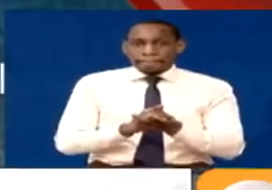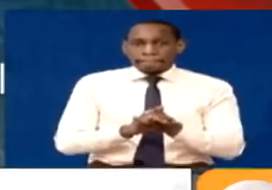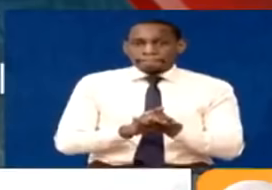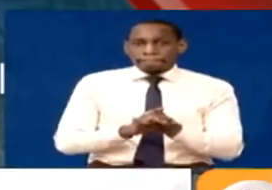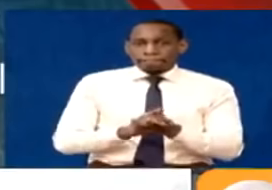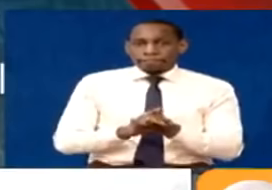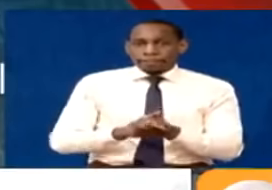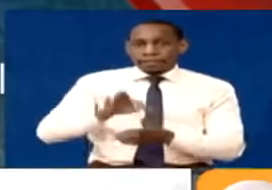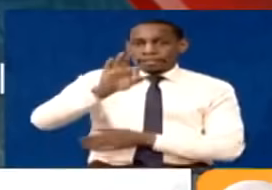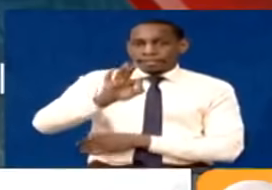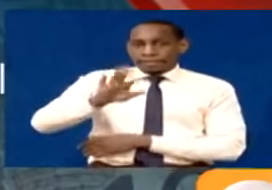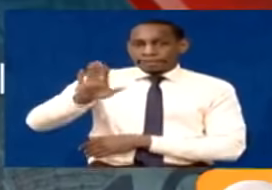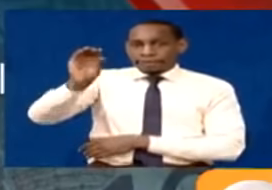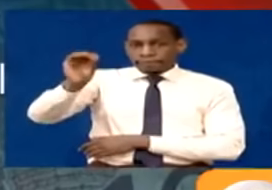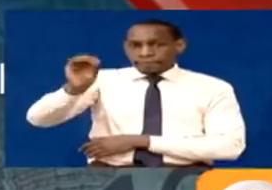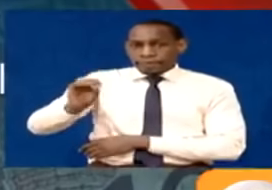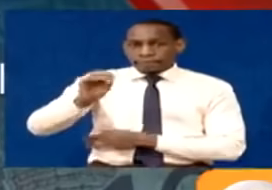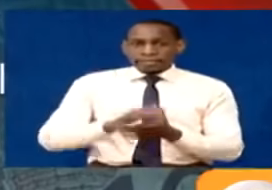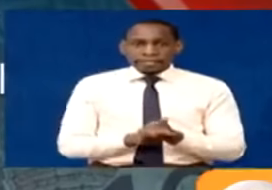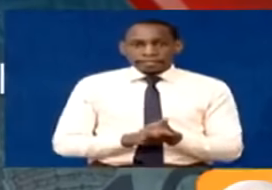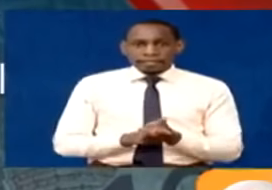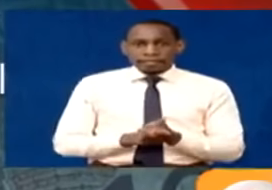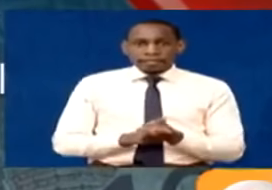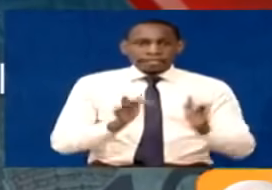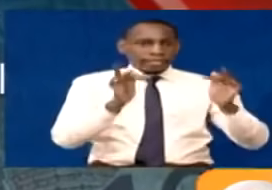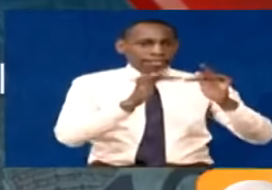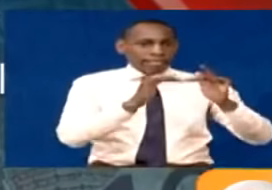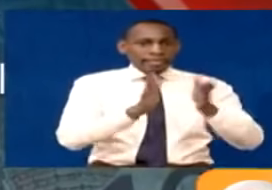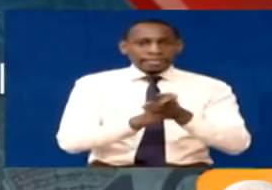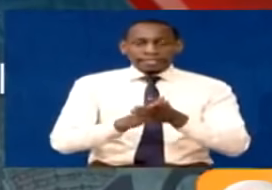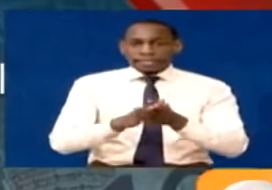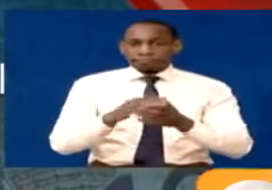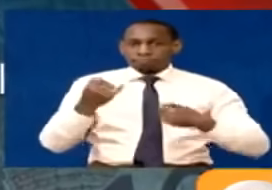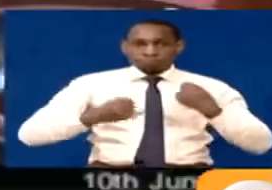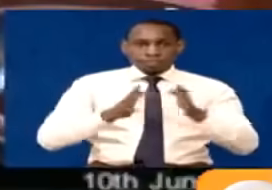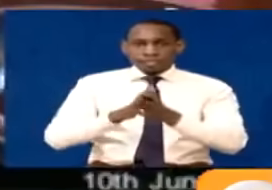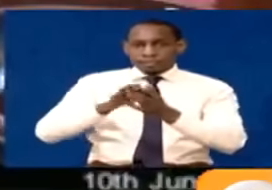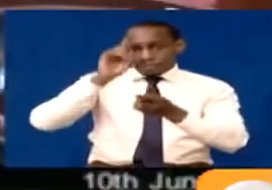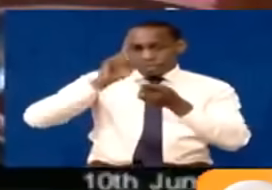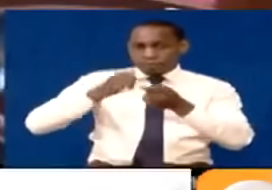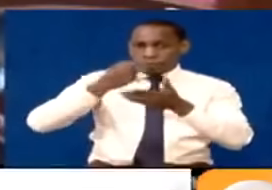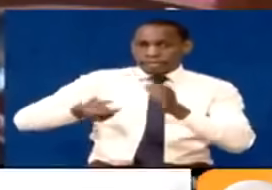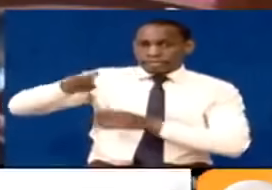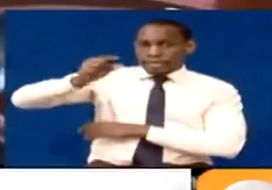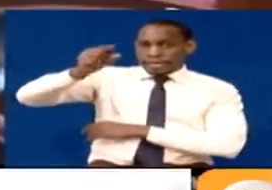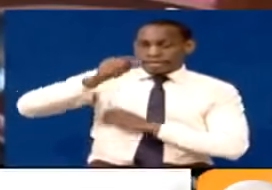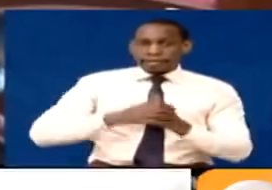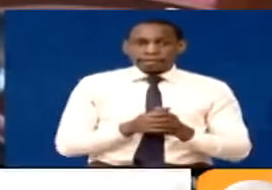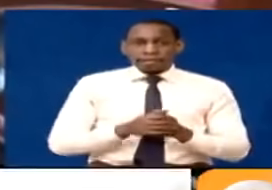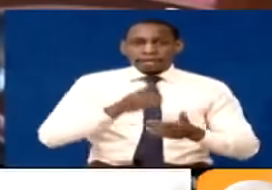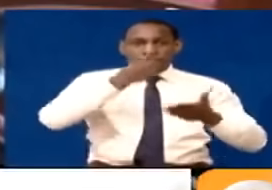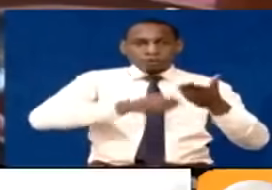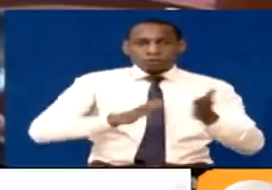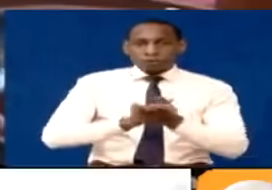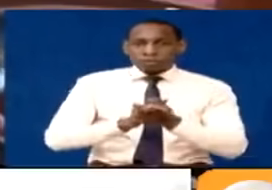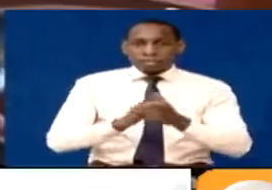wa 35%. Starehe za mtandaoni na vitamu tamu vikilengwa katika nyongeza ya mapato.